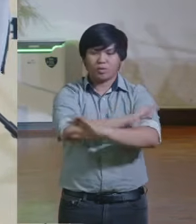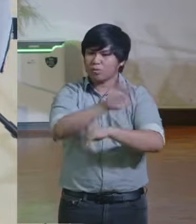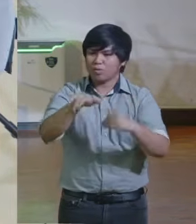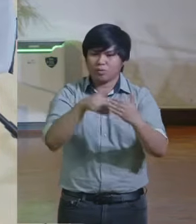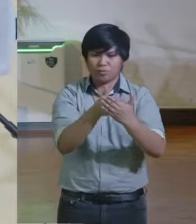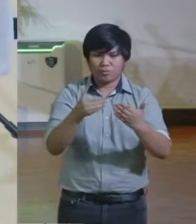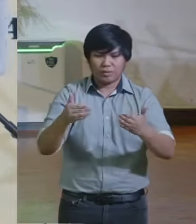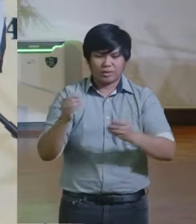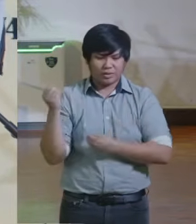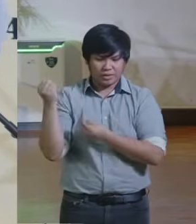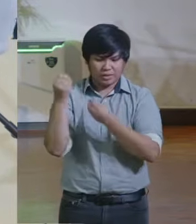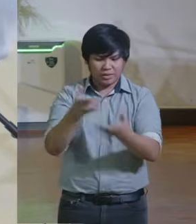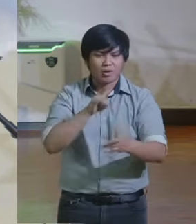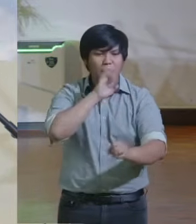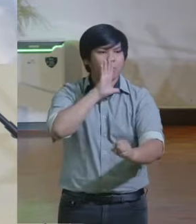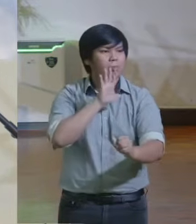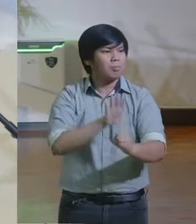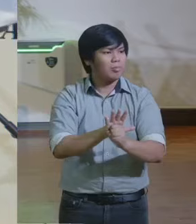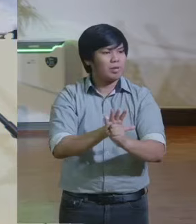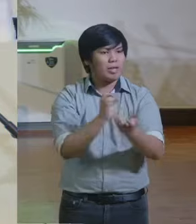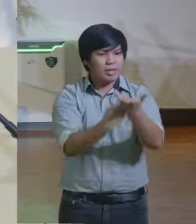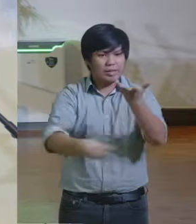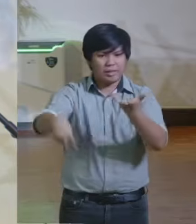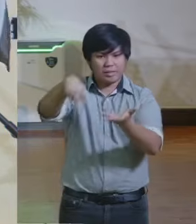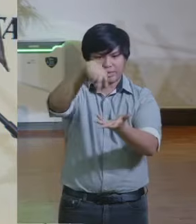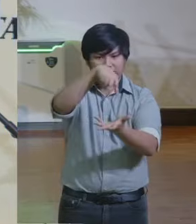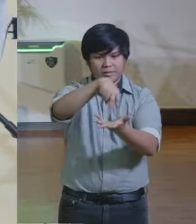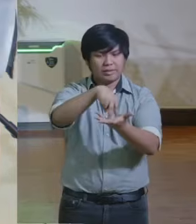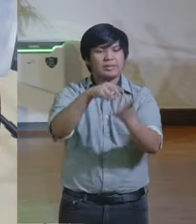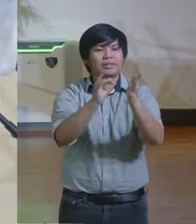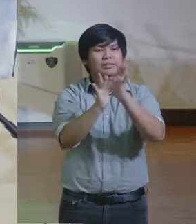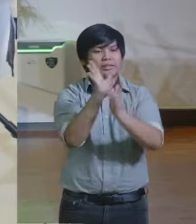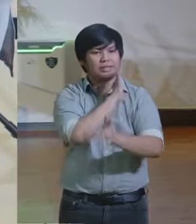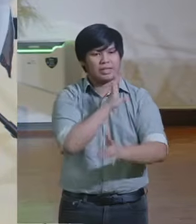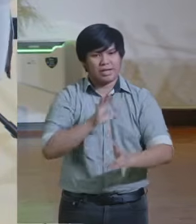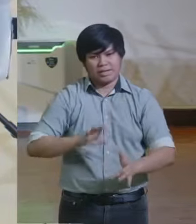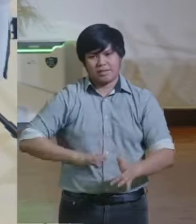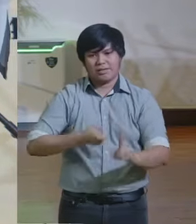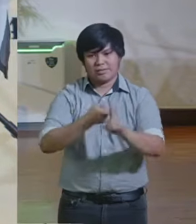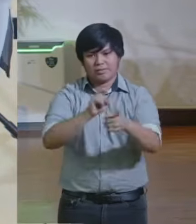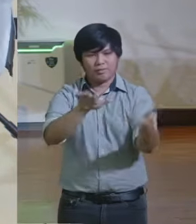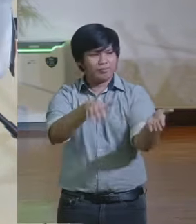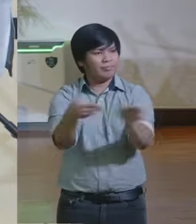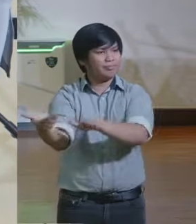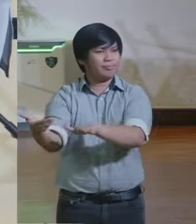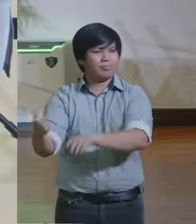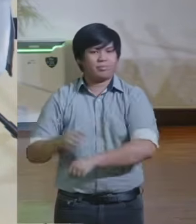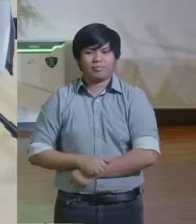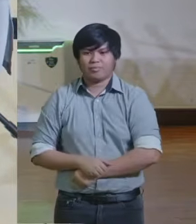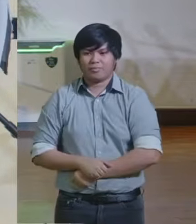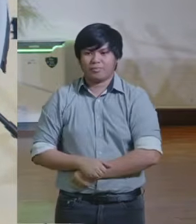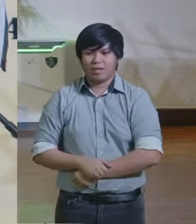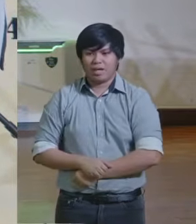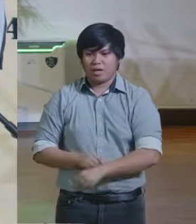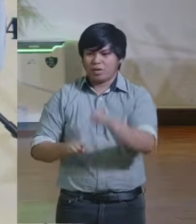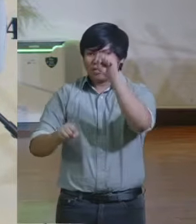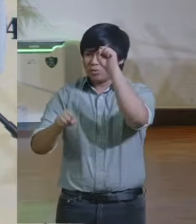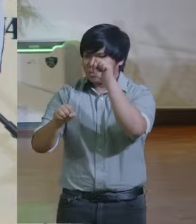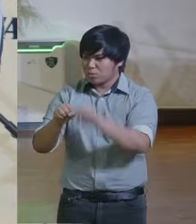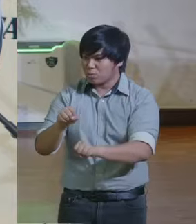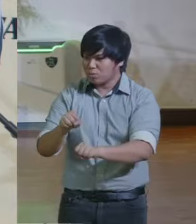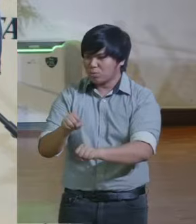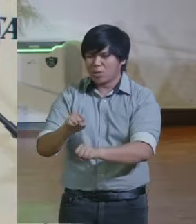has given assurance to all by raising Him, Jesus Christ, from the dead. Ang